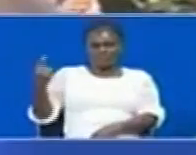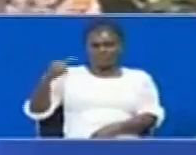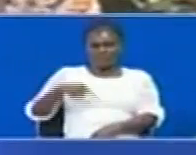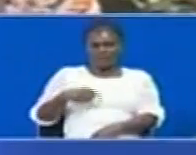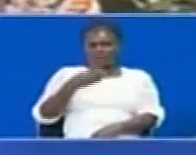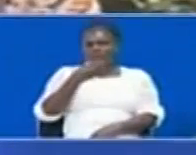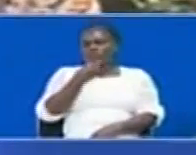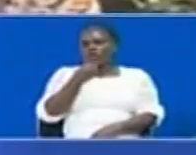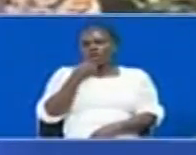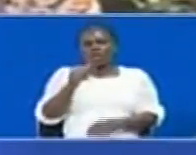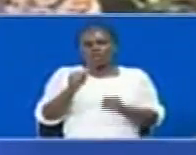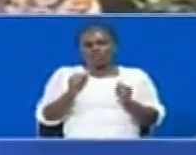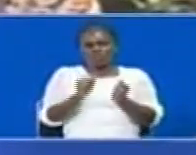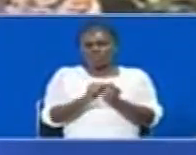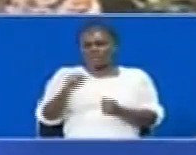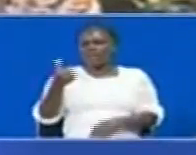mvulana mwingine,